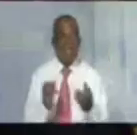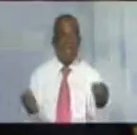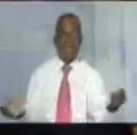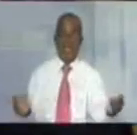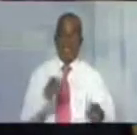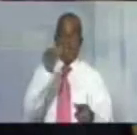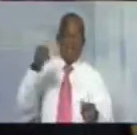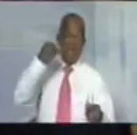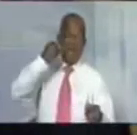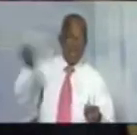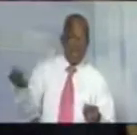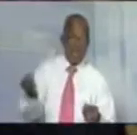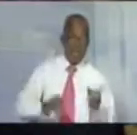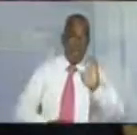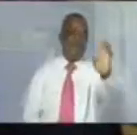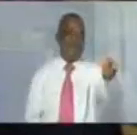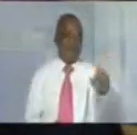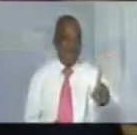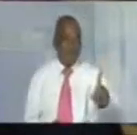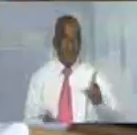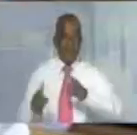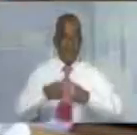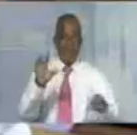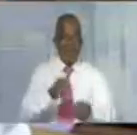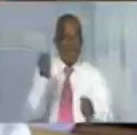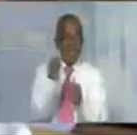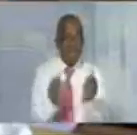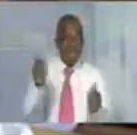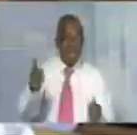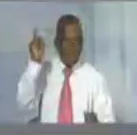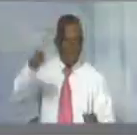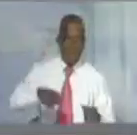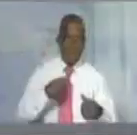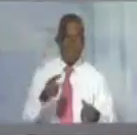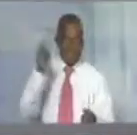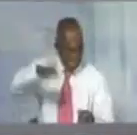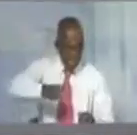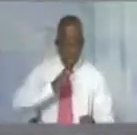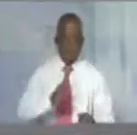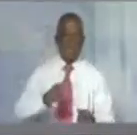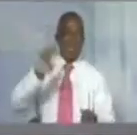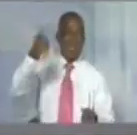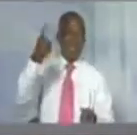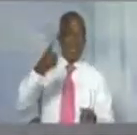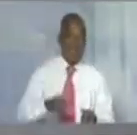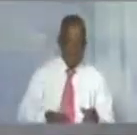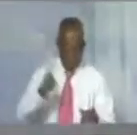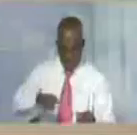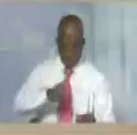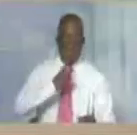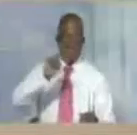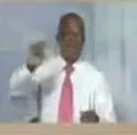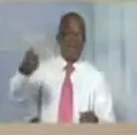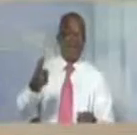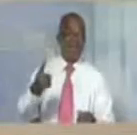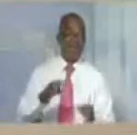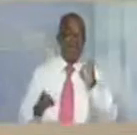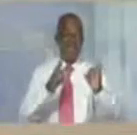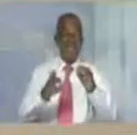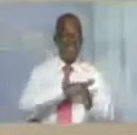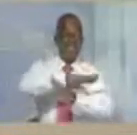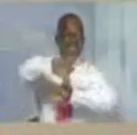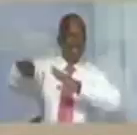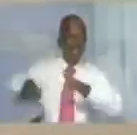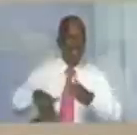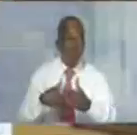travers une salle de classe pas comme les autres. Un tableau à marqueur, des